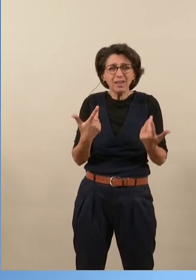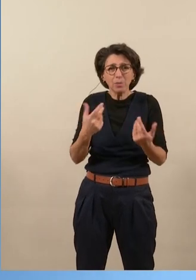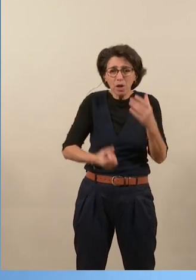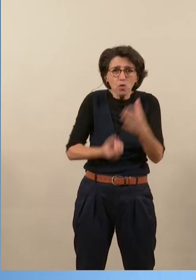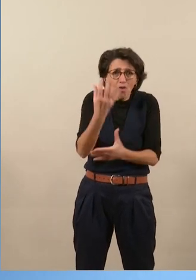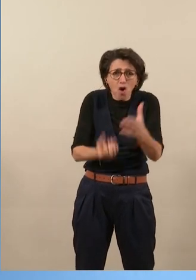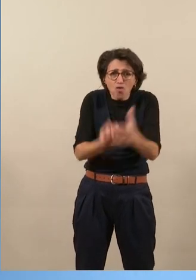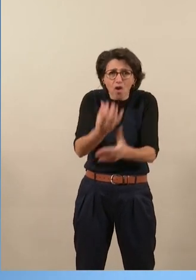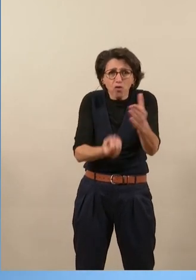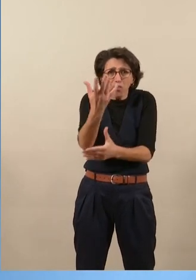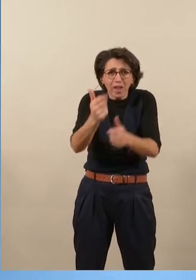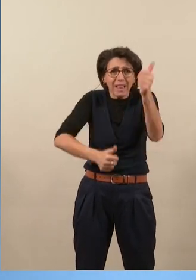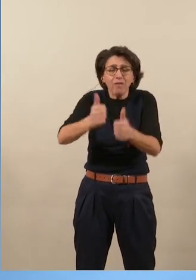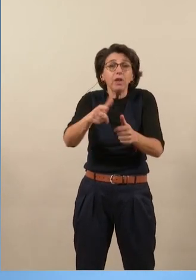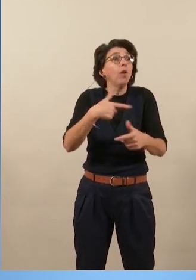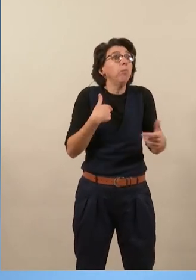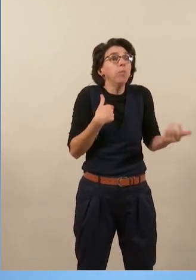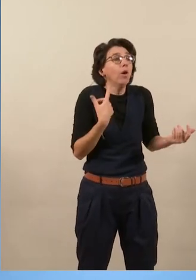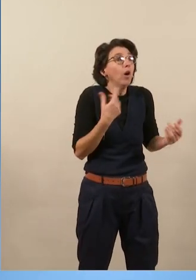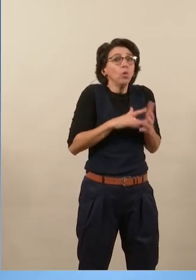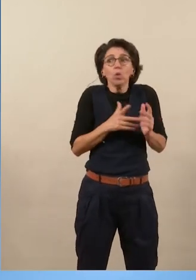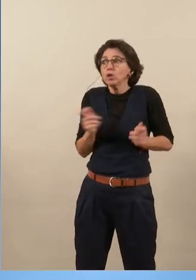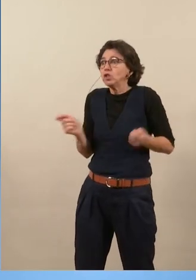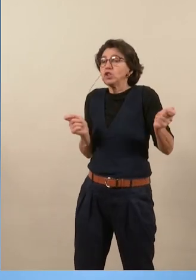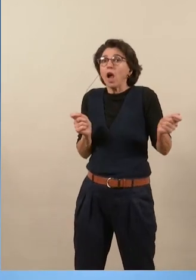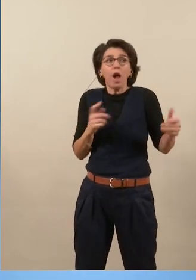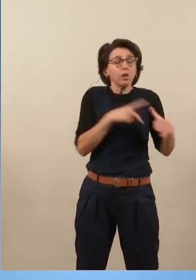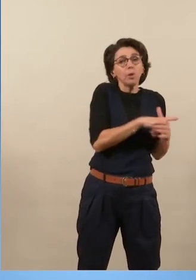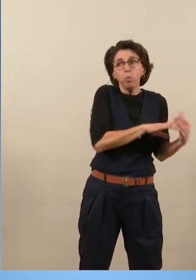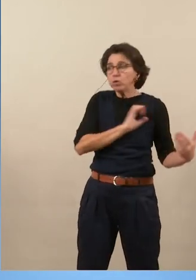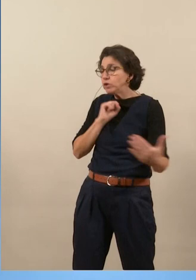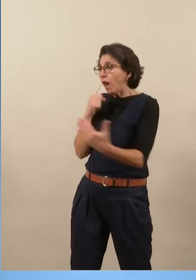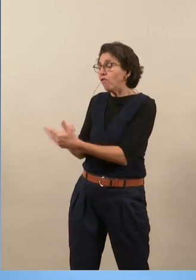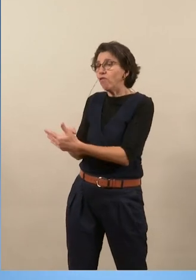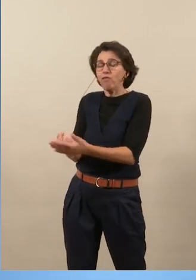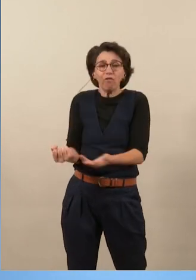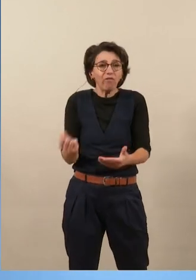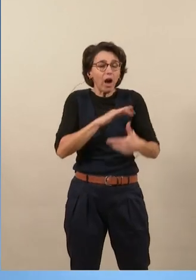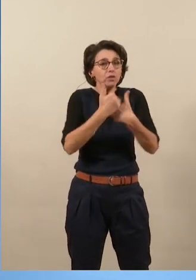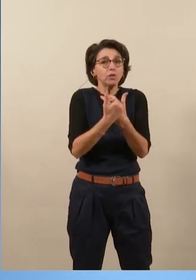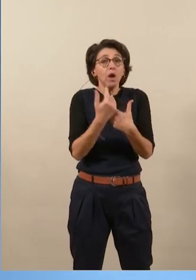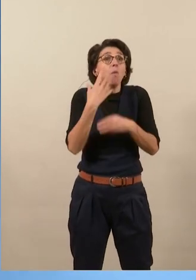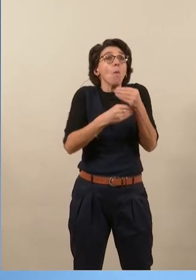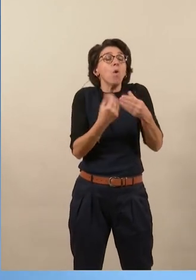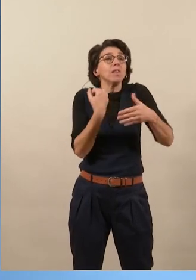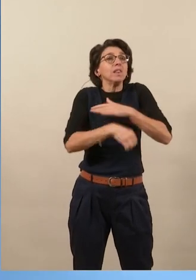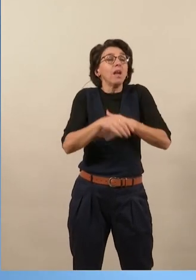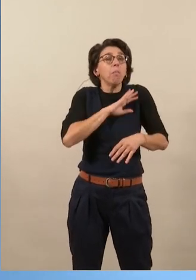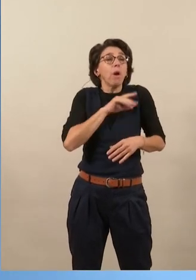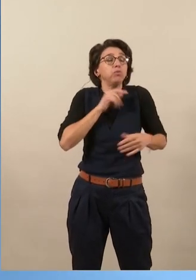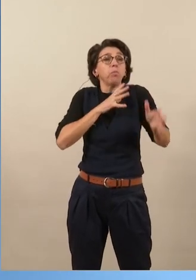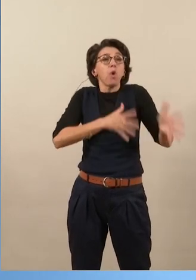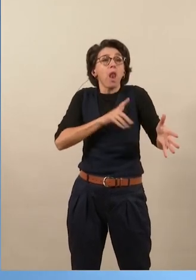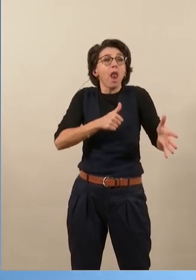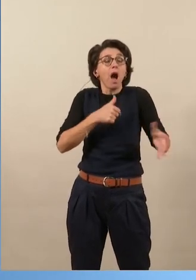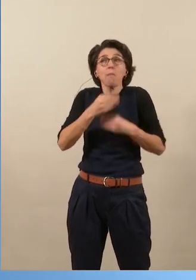des défis après vous vous nêtes pas l'alpha et l'oméga de la société le monde n'est pas né avec vous il va pas mourir avec vous